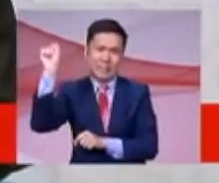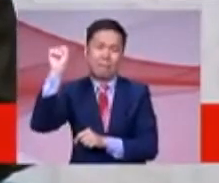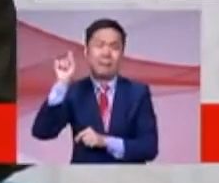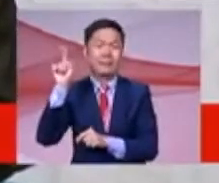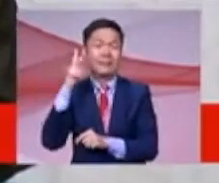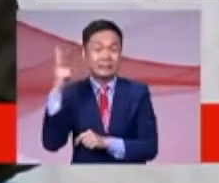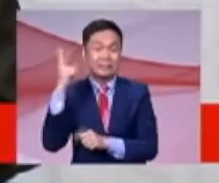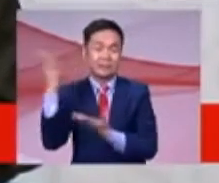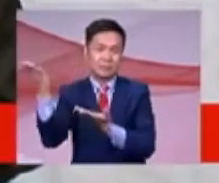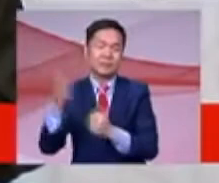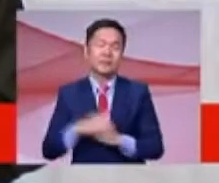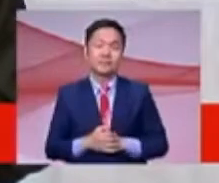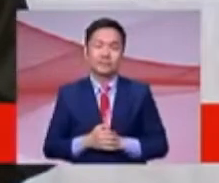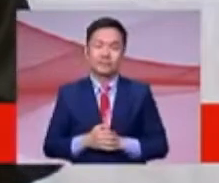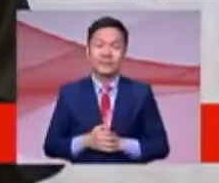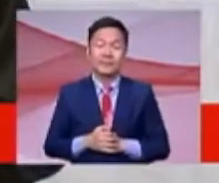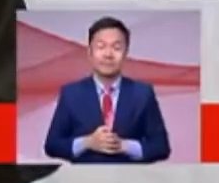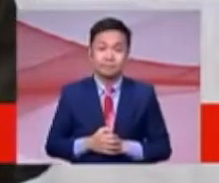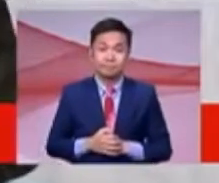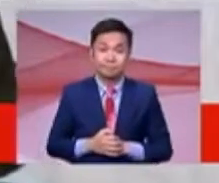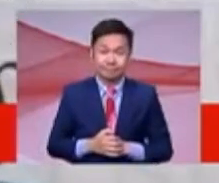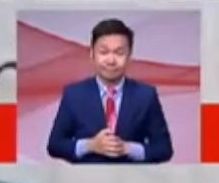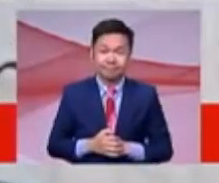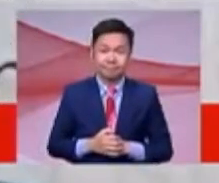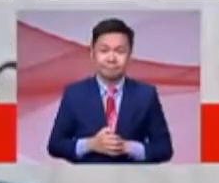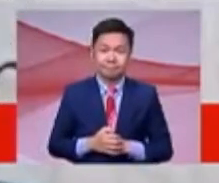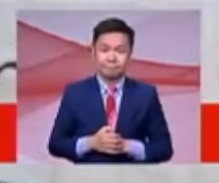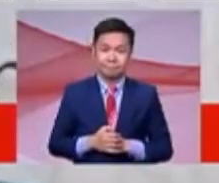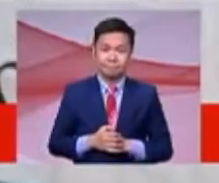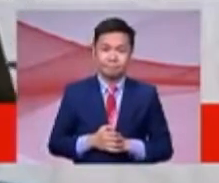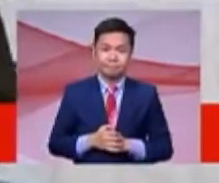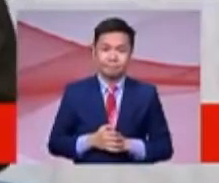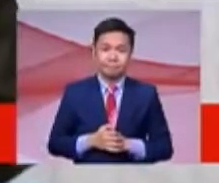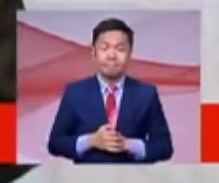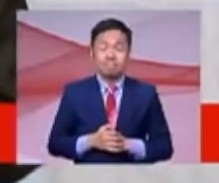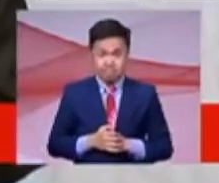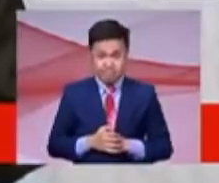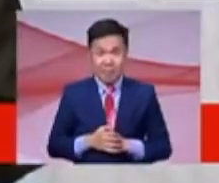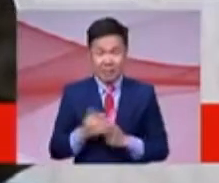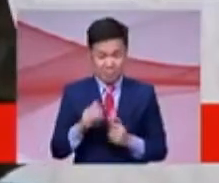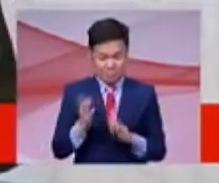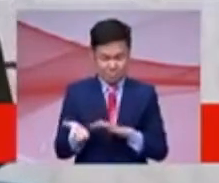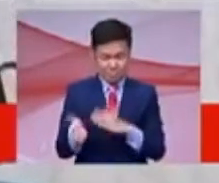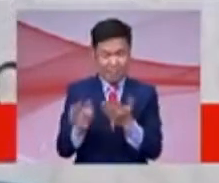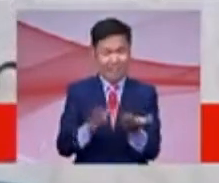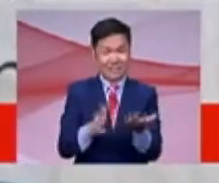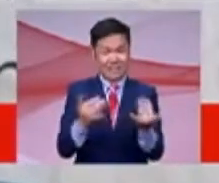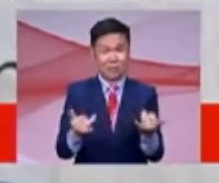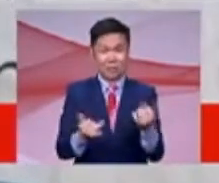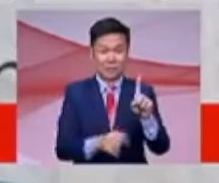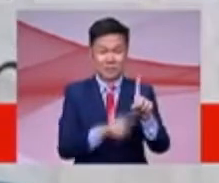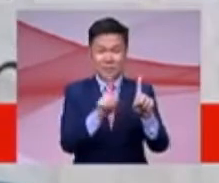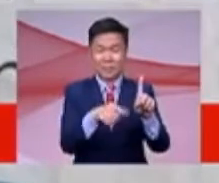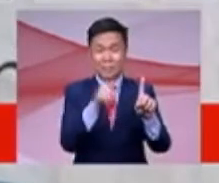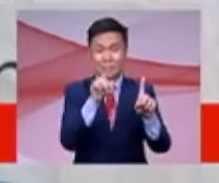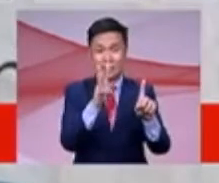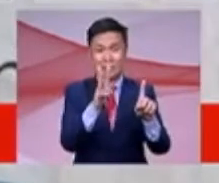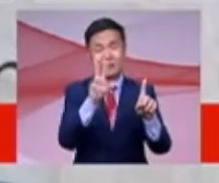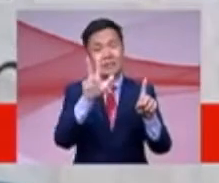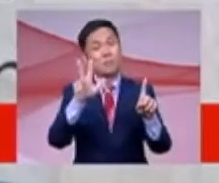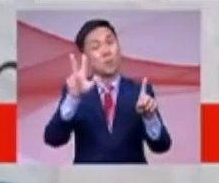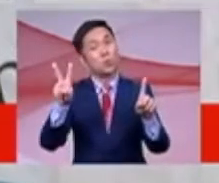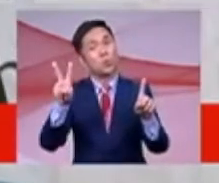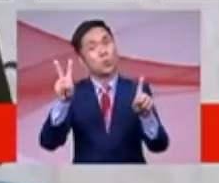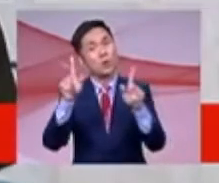kesihatan awam dari negeri Sabah. Next. Dan inilah kes kematian setakat ini, 1,632